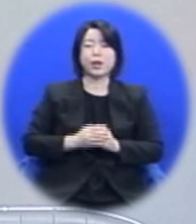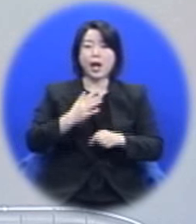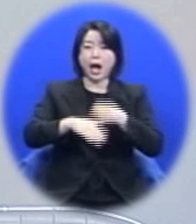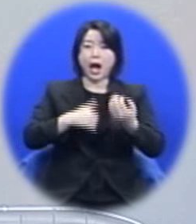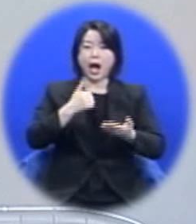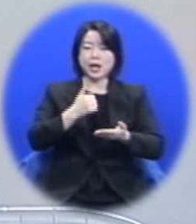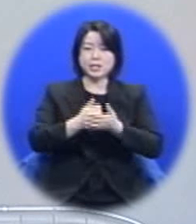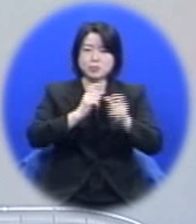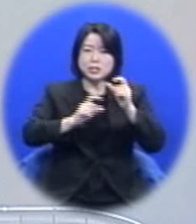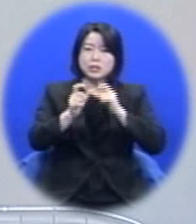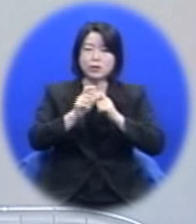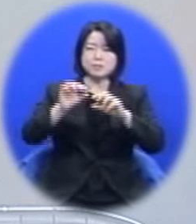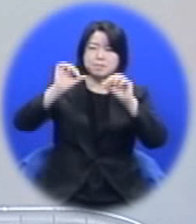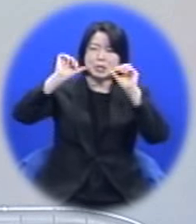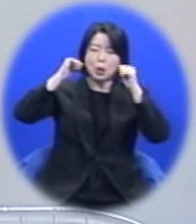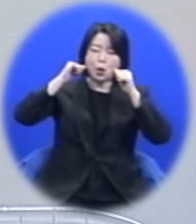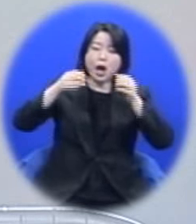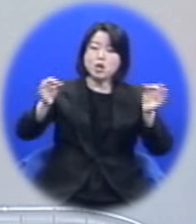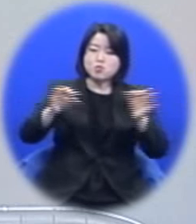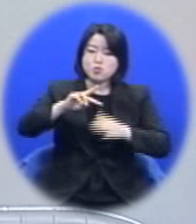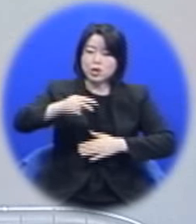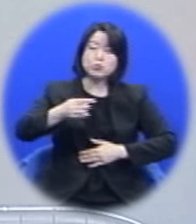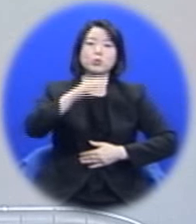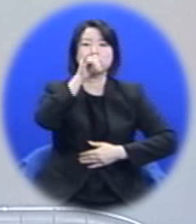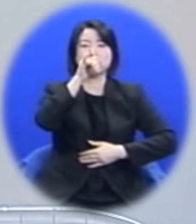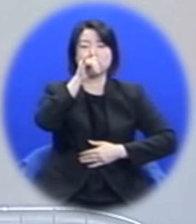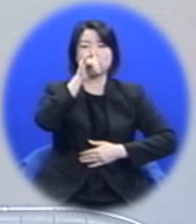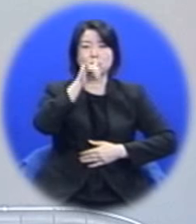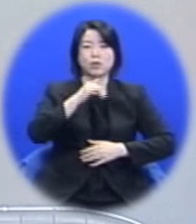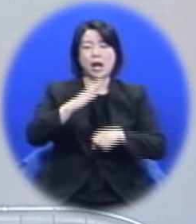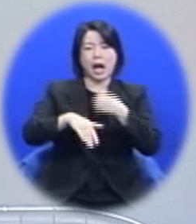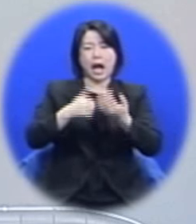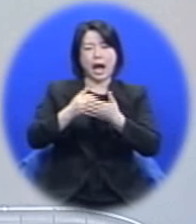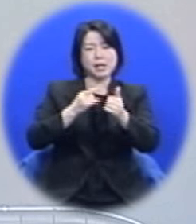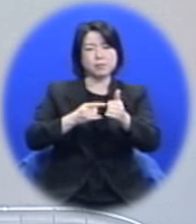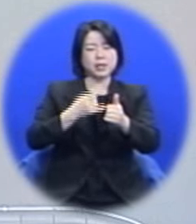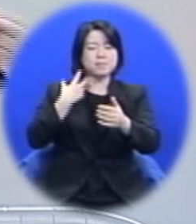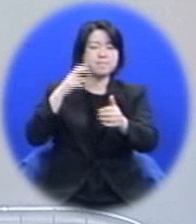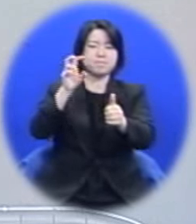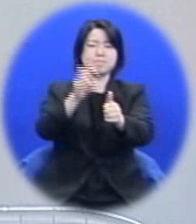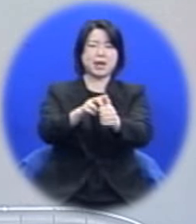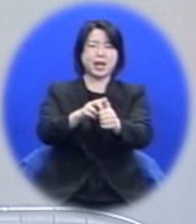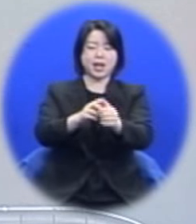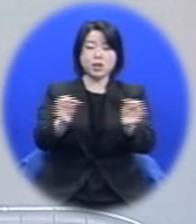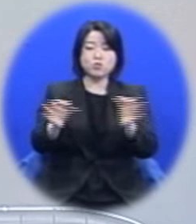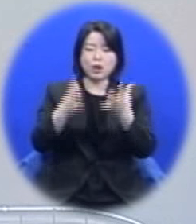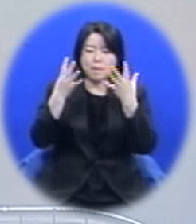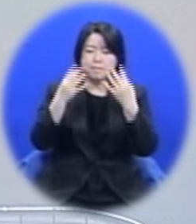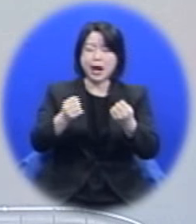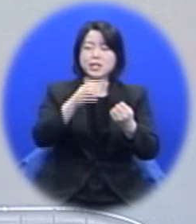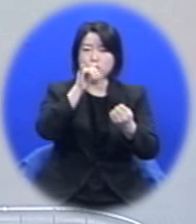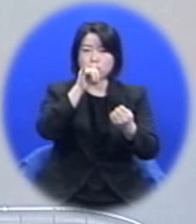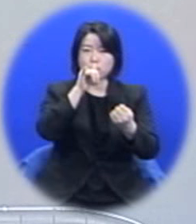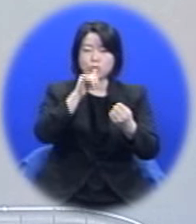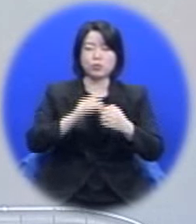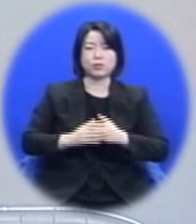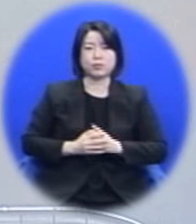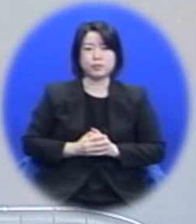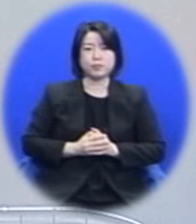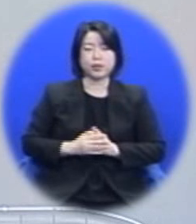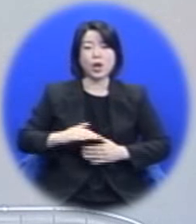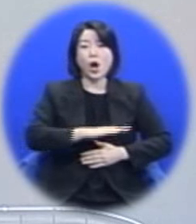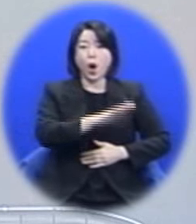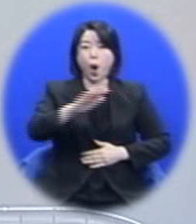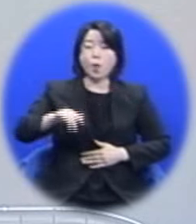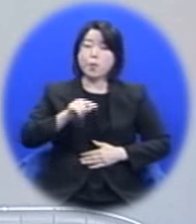하나님을 심지어 조롱하는 순간도 있었고 하나님께 배신한 순간은 수도 없이 많았고